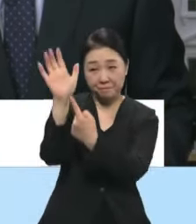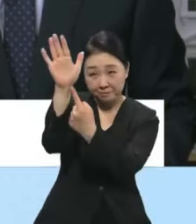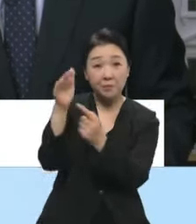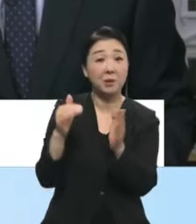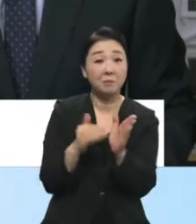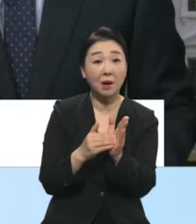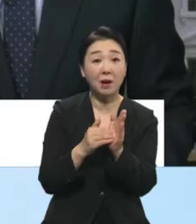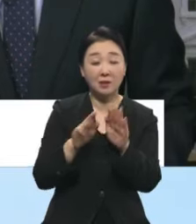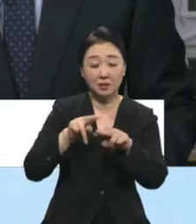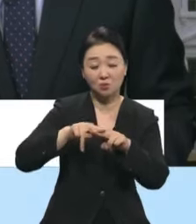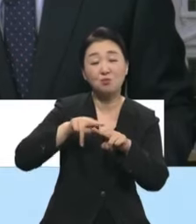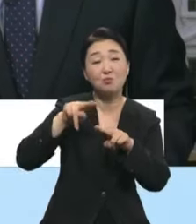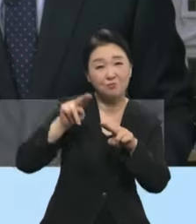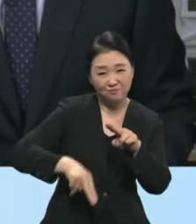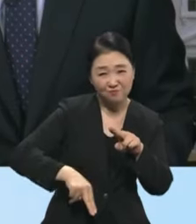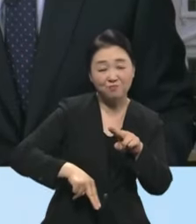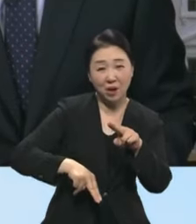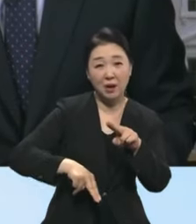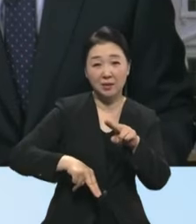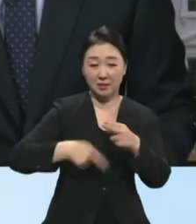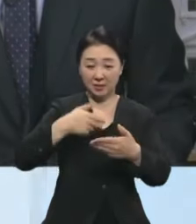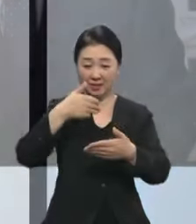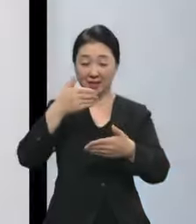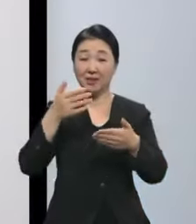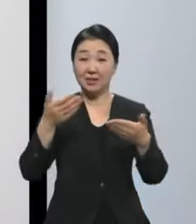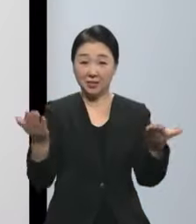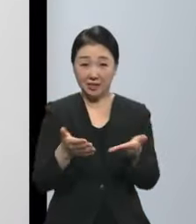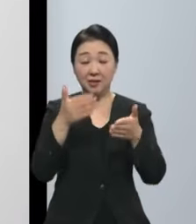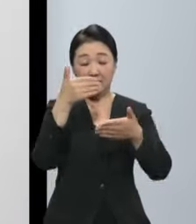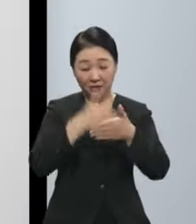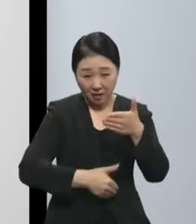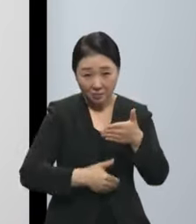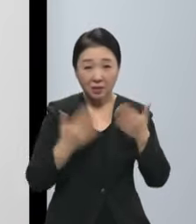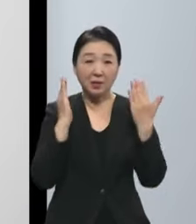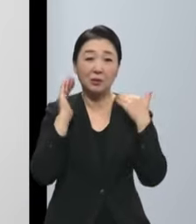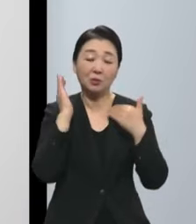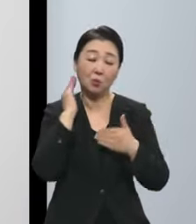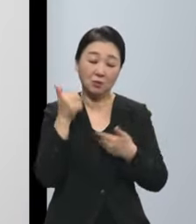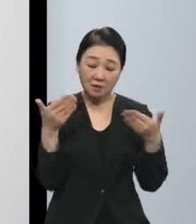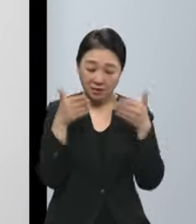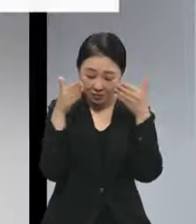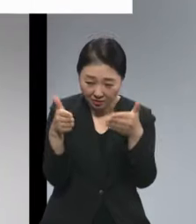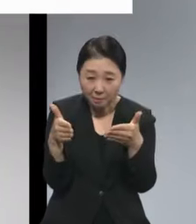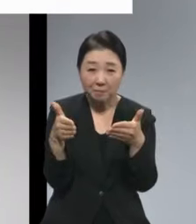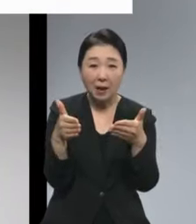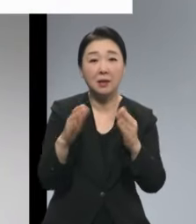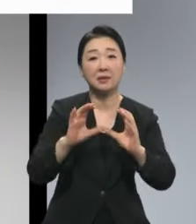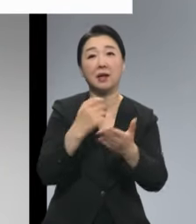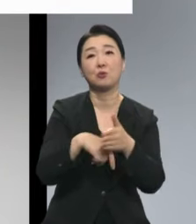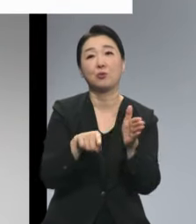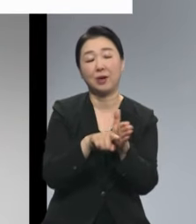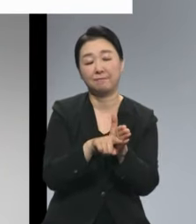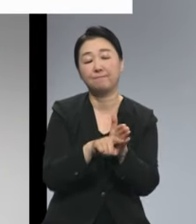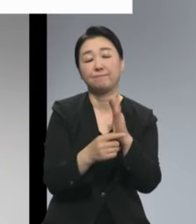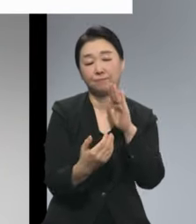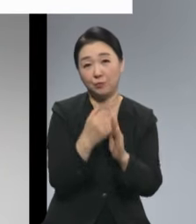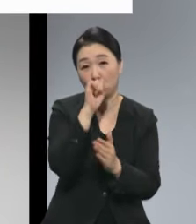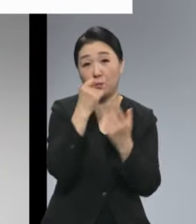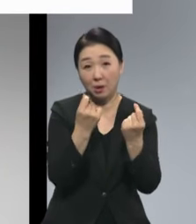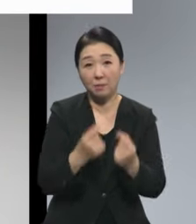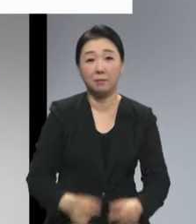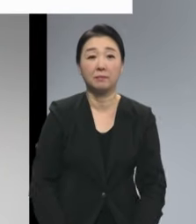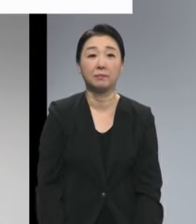이제 후보직에서 물러나 남은 임기 대통령 임무에 집중하는 게 당과 국가의 최선이라고 생각했다며 사퇴 의사를 밝혔습니다.